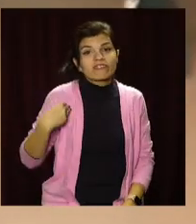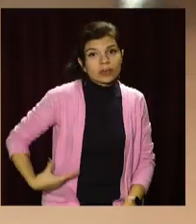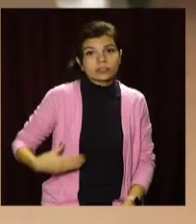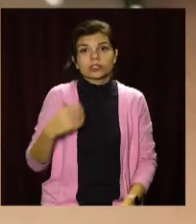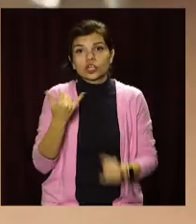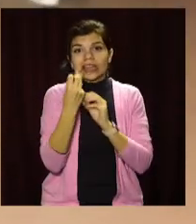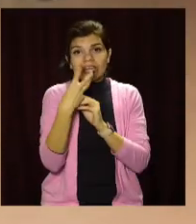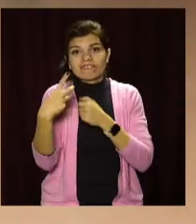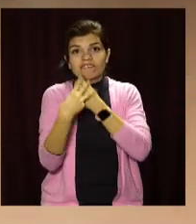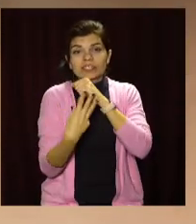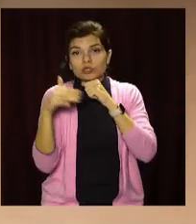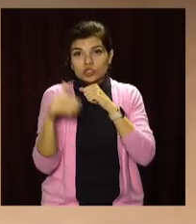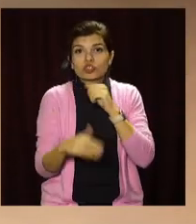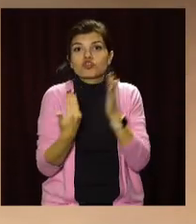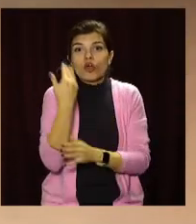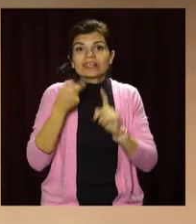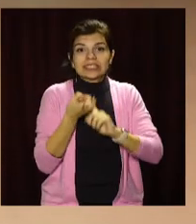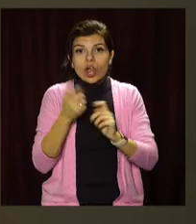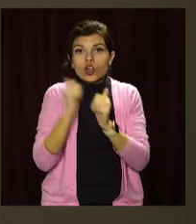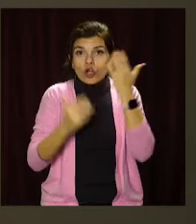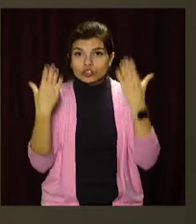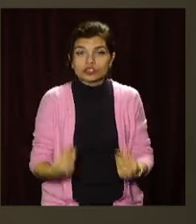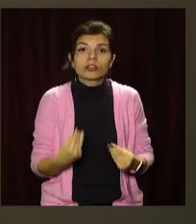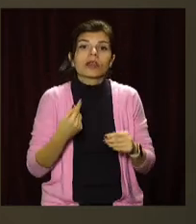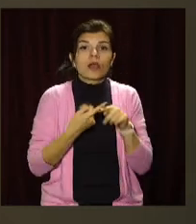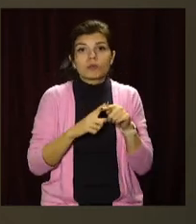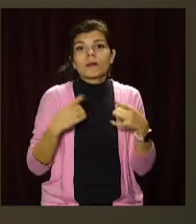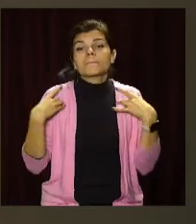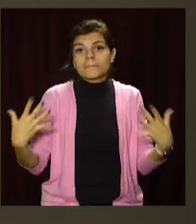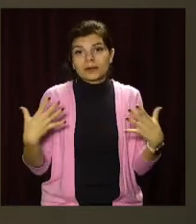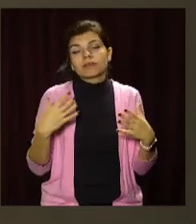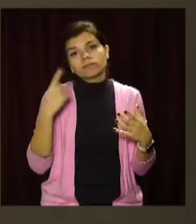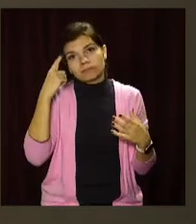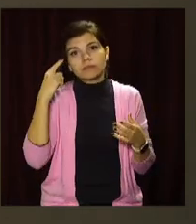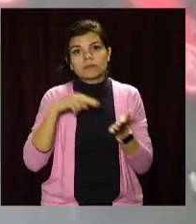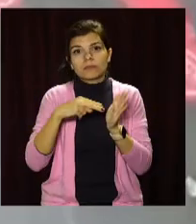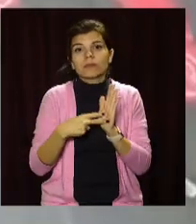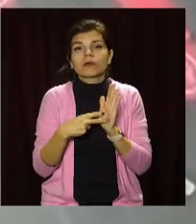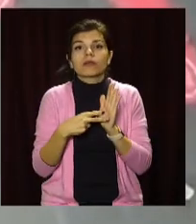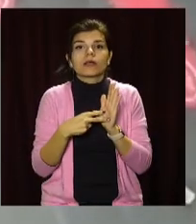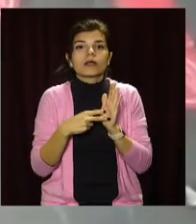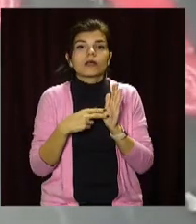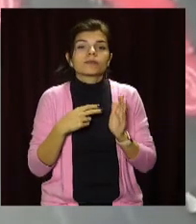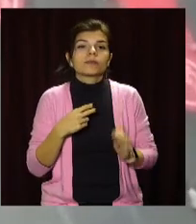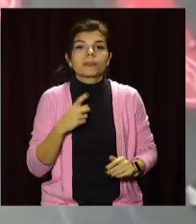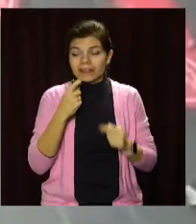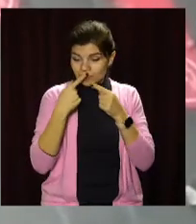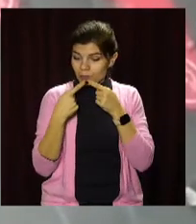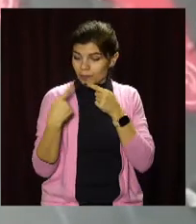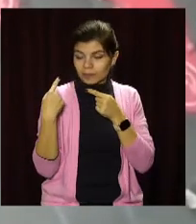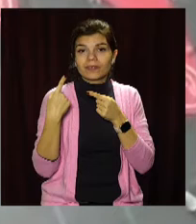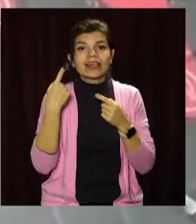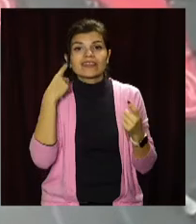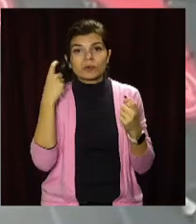від 13 до 18 тисяч нових заражень щодня. Попри це, на свята уряди планують послаблення карантинних обмежень. За попередньою